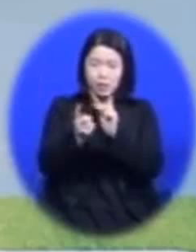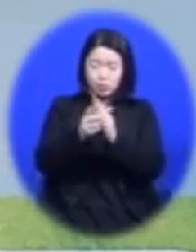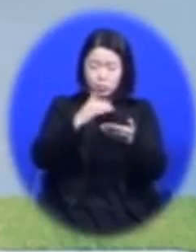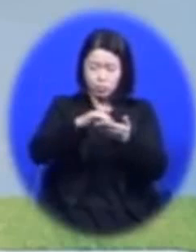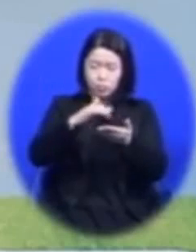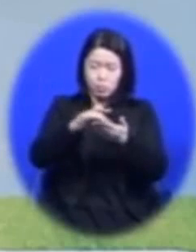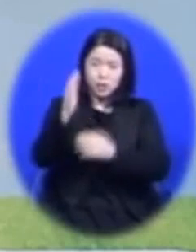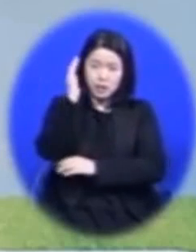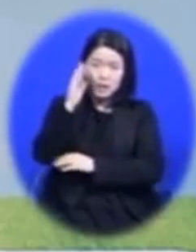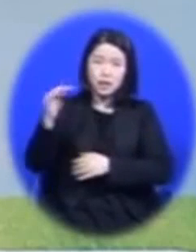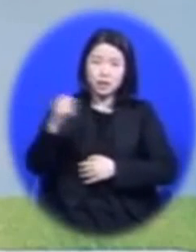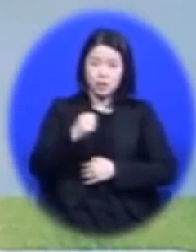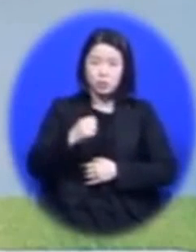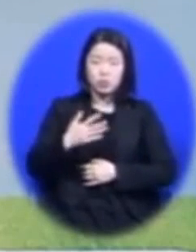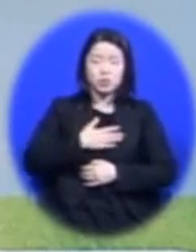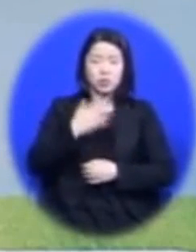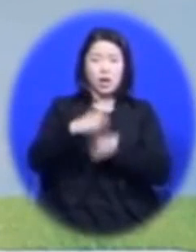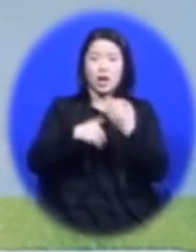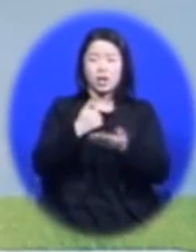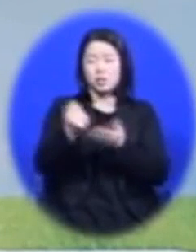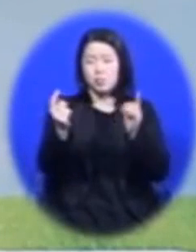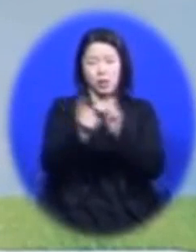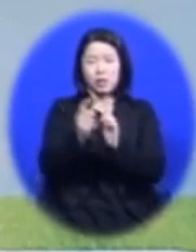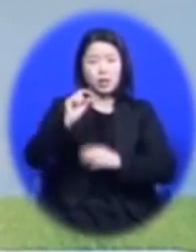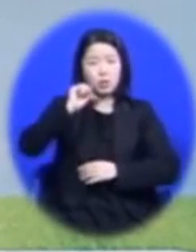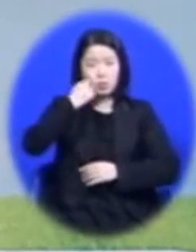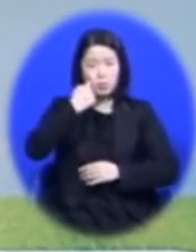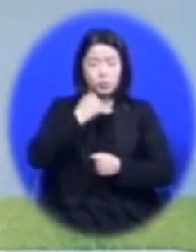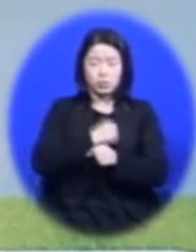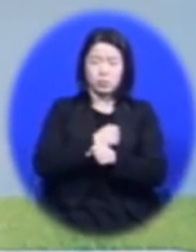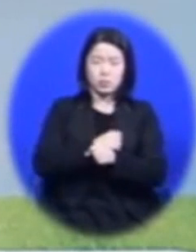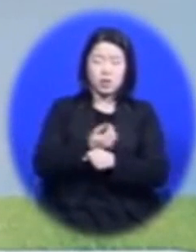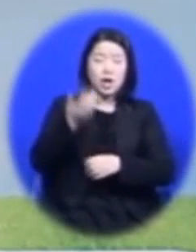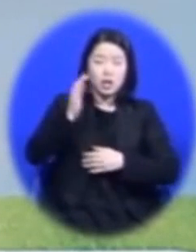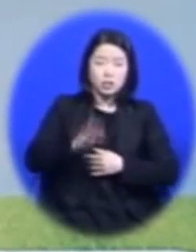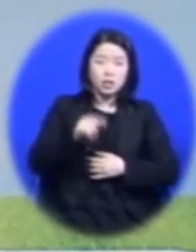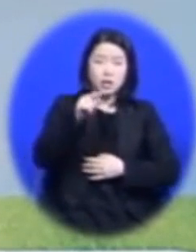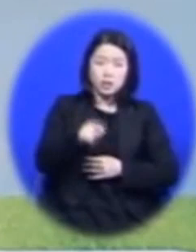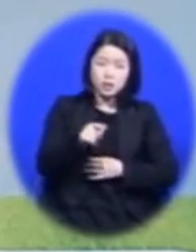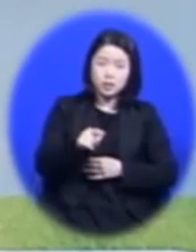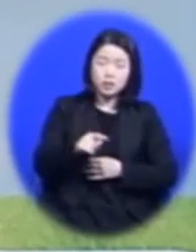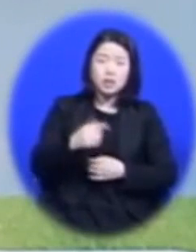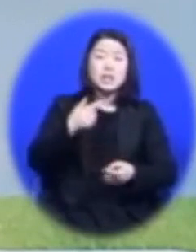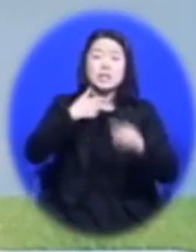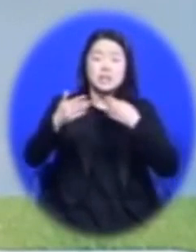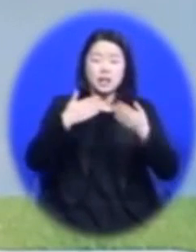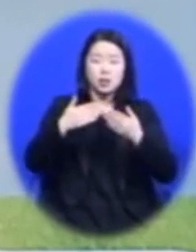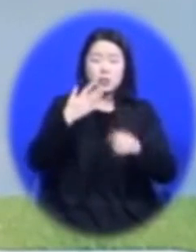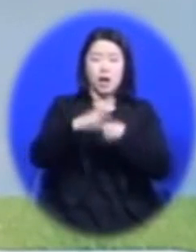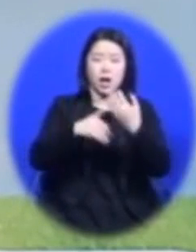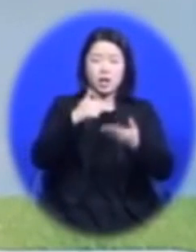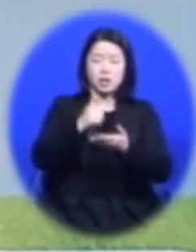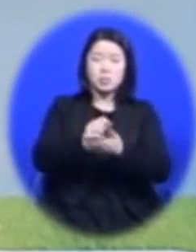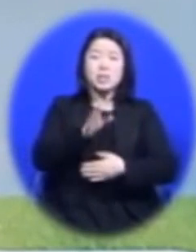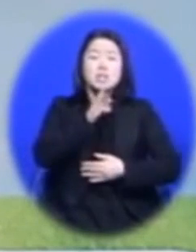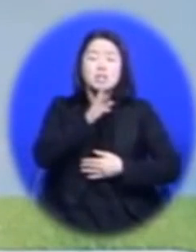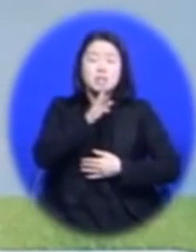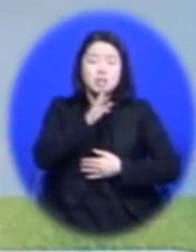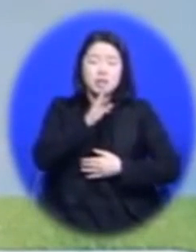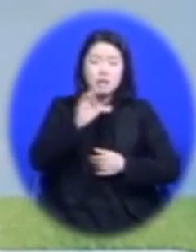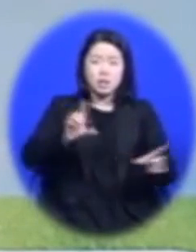가지고 저는 하나님을 만날 수가 없었어요. 그런데 그 체험을 하나님이 실제 상황에서